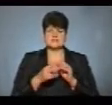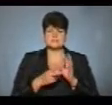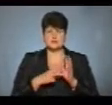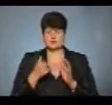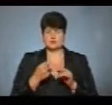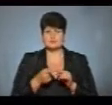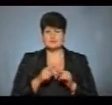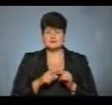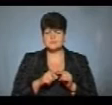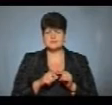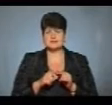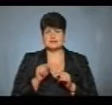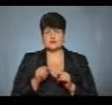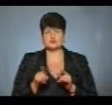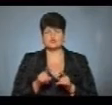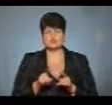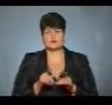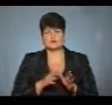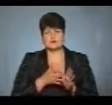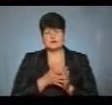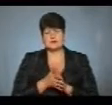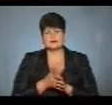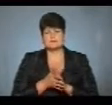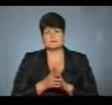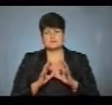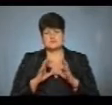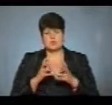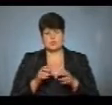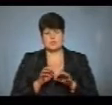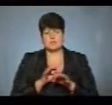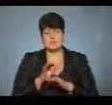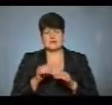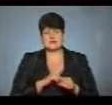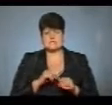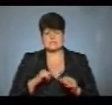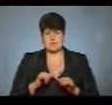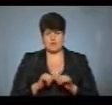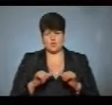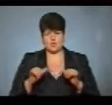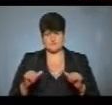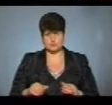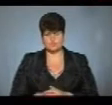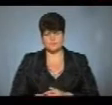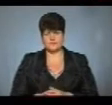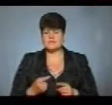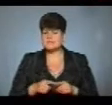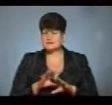Це платформа, що реалізує тренінги і міжнародні проекти із саморозвитку. І на сьогодні це всі